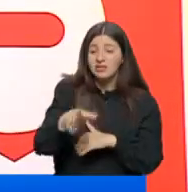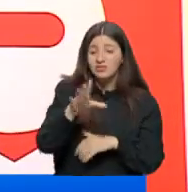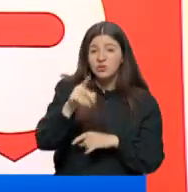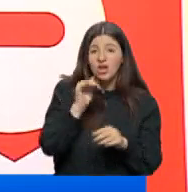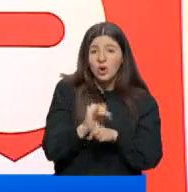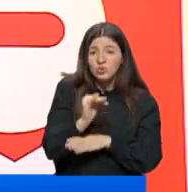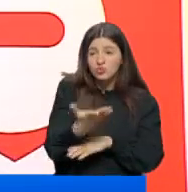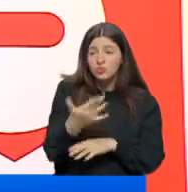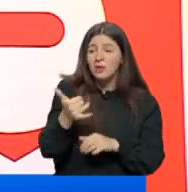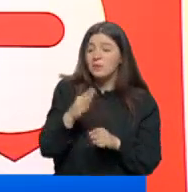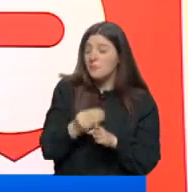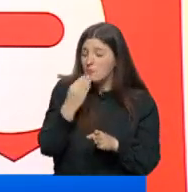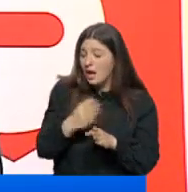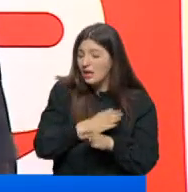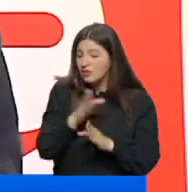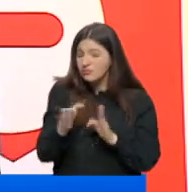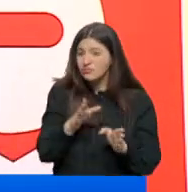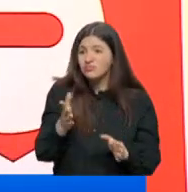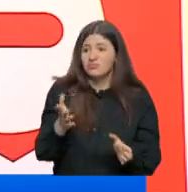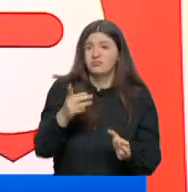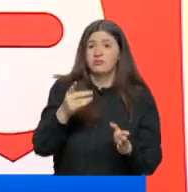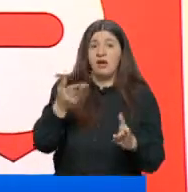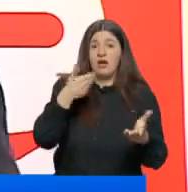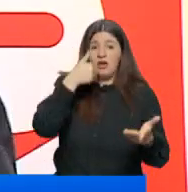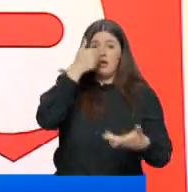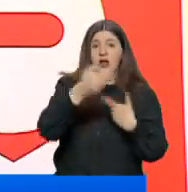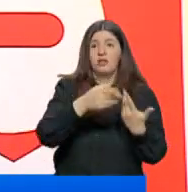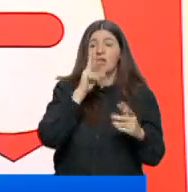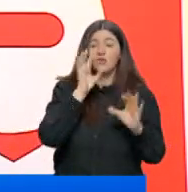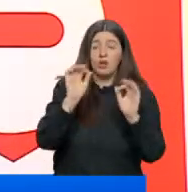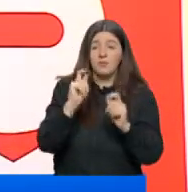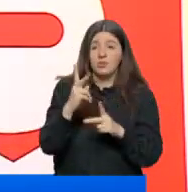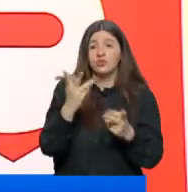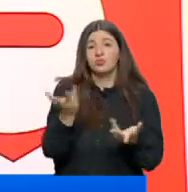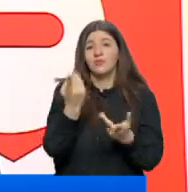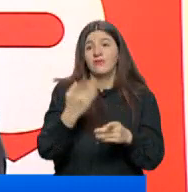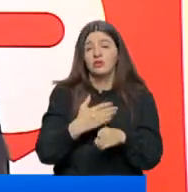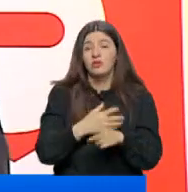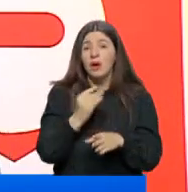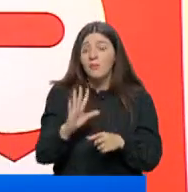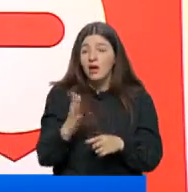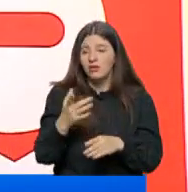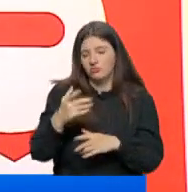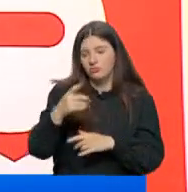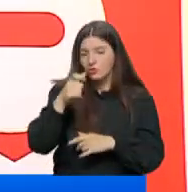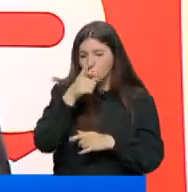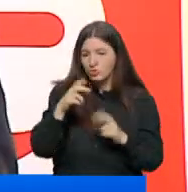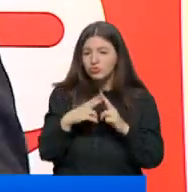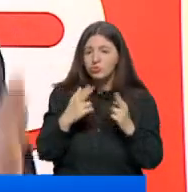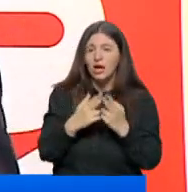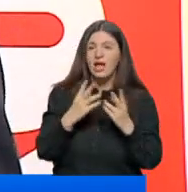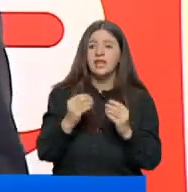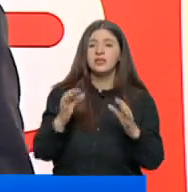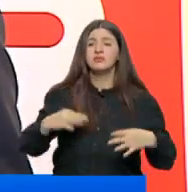siz bunu yaşıyorsunuz. Bakkala, markete gittiğinizde hani size anlatılanı ölçebiliyorsunuz bir vatandaş olarak. Ama şimdi Türkiye dünyanın işte